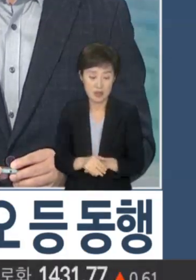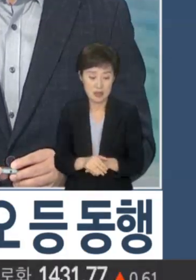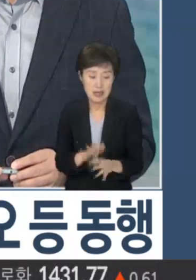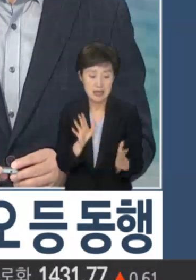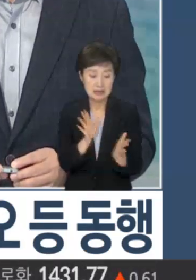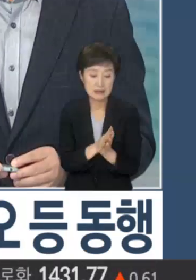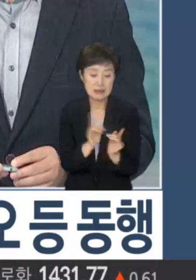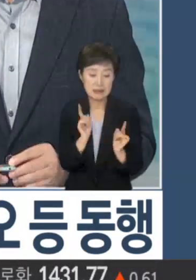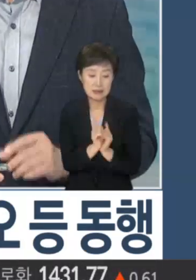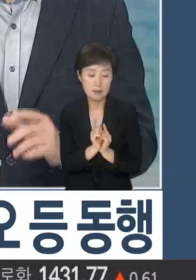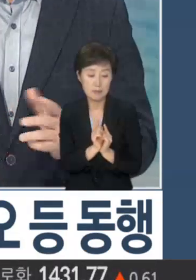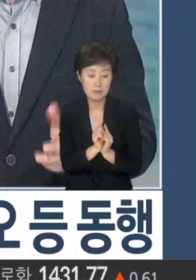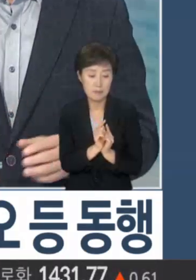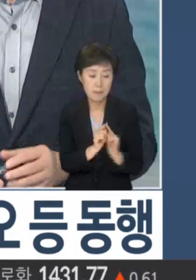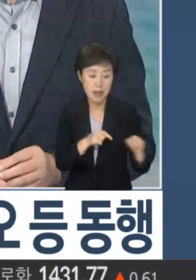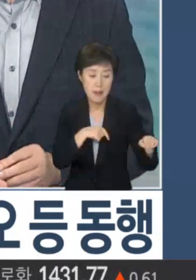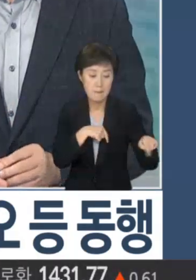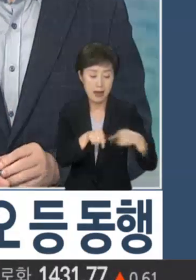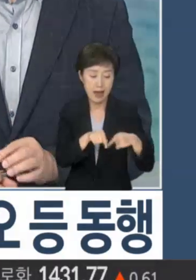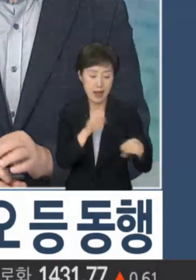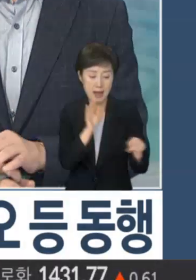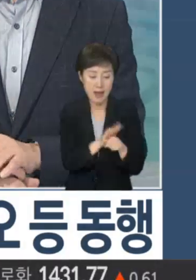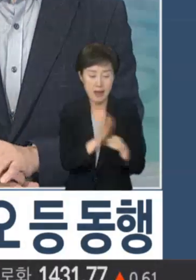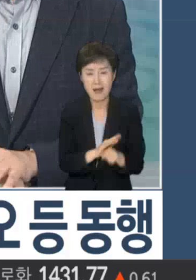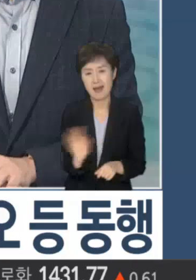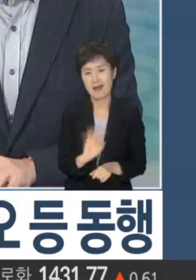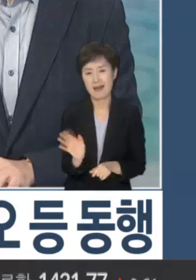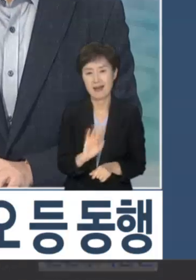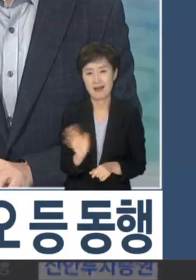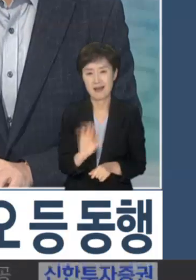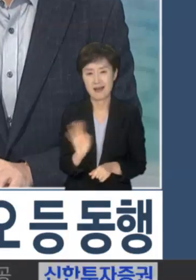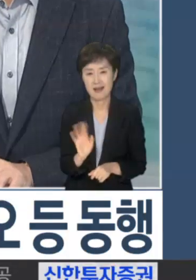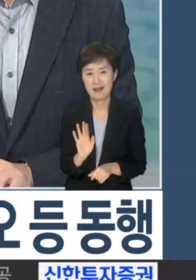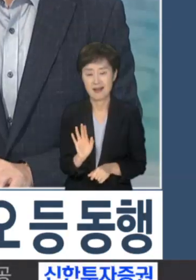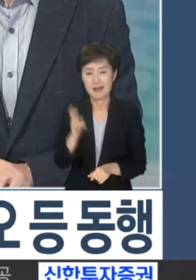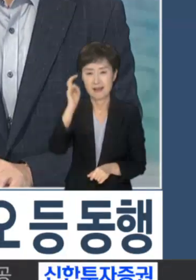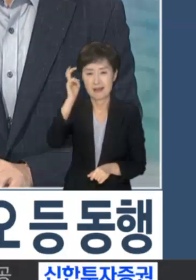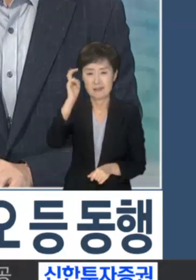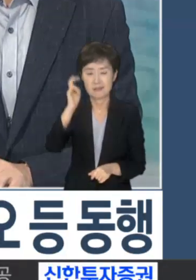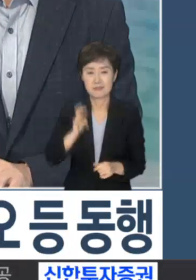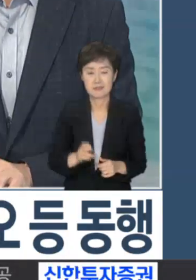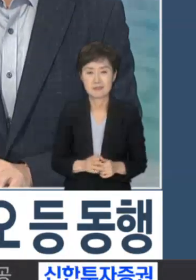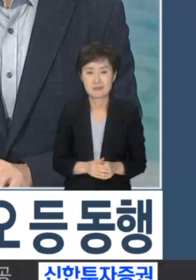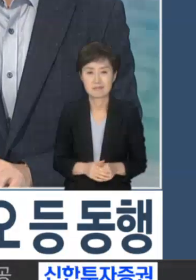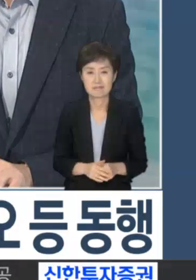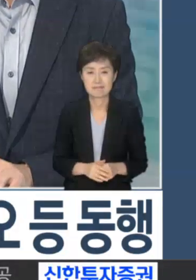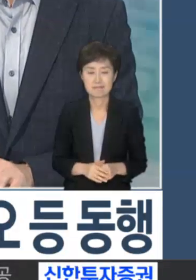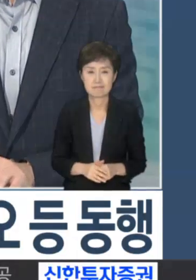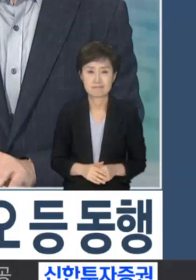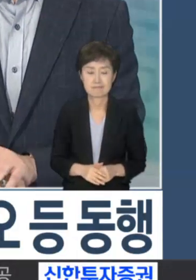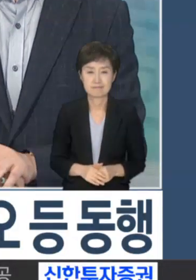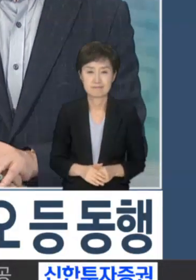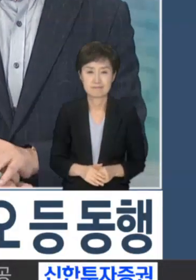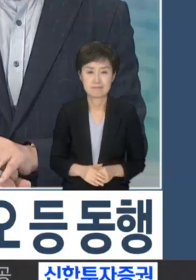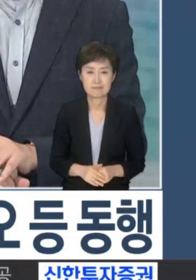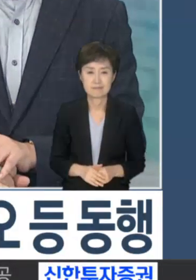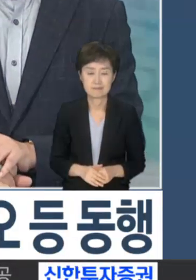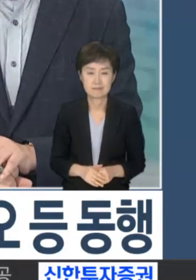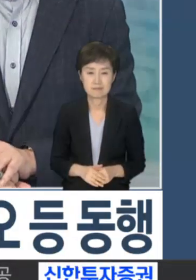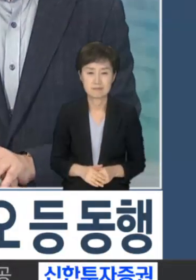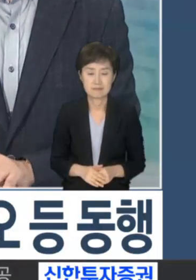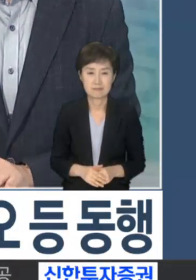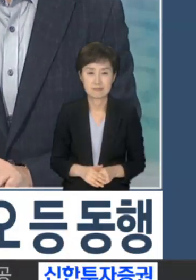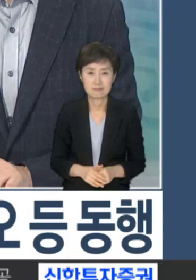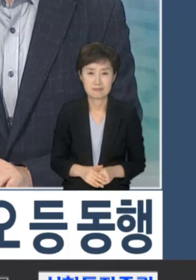정치 일선에 영향을 주기 위한 이런 행보는 하지 않을 것이라고 저는 생각하고 있습니다. 문재인 알겠습니다. 대통령을 계속